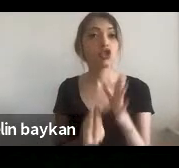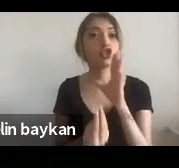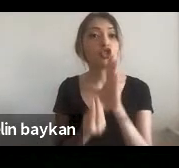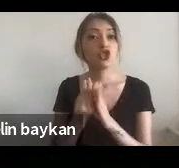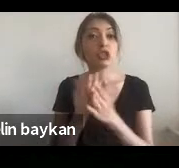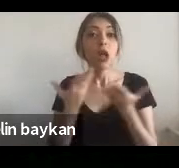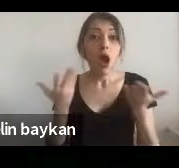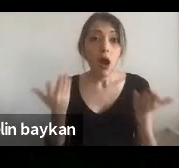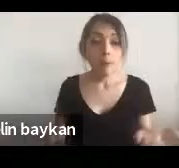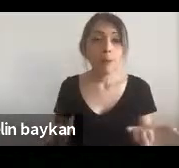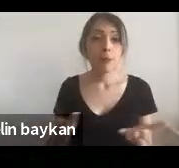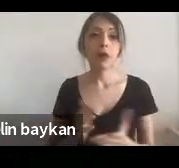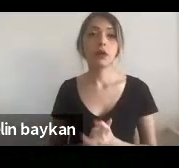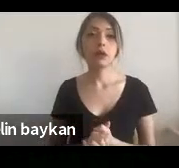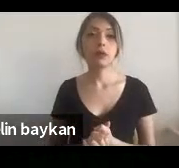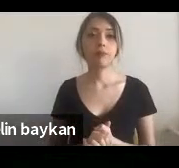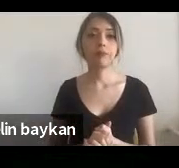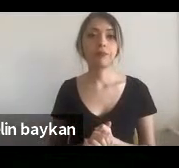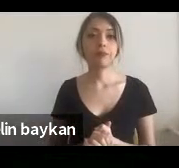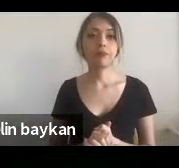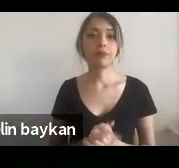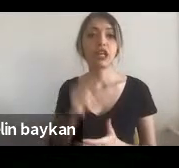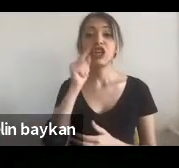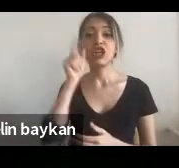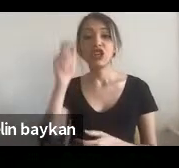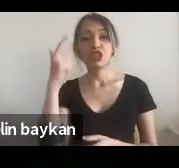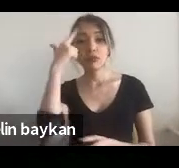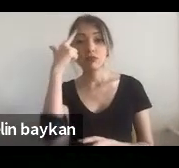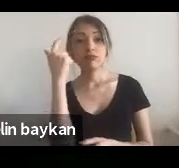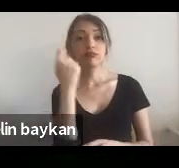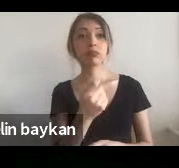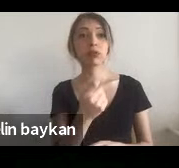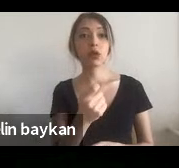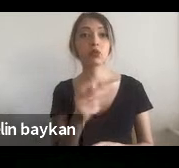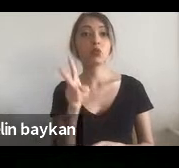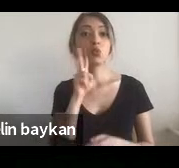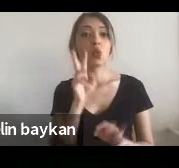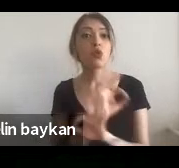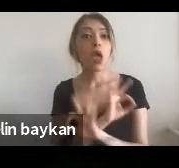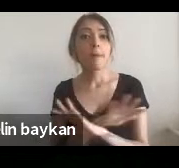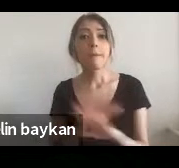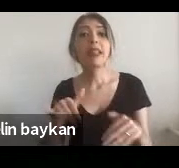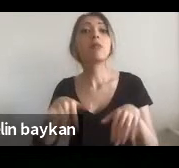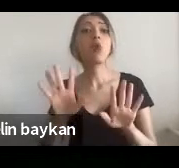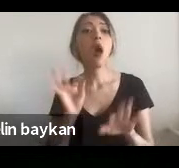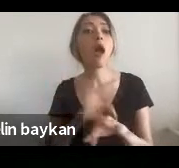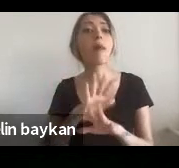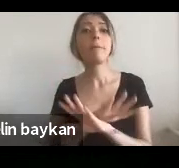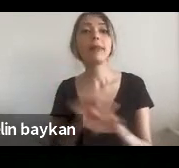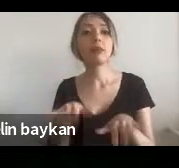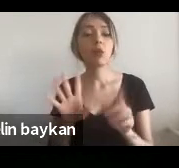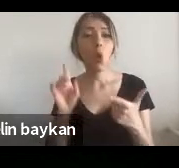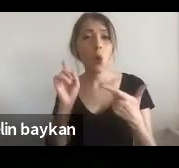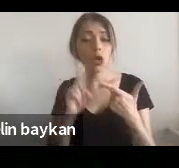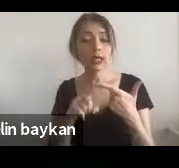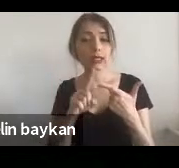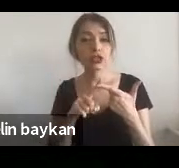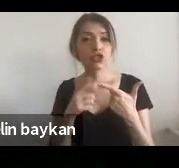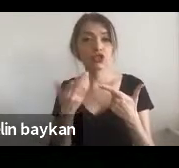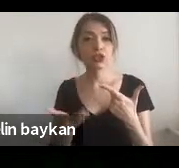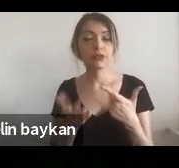çıkmış olsa bile ilgilisi için bütün sonuçlar hemen iç hukukta gerçekleşmemiş olabilir. İkincisi